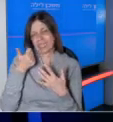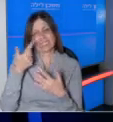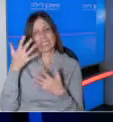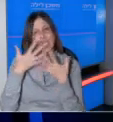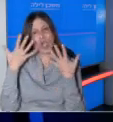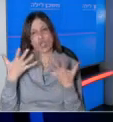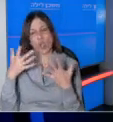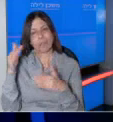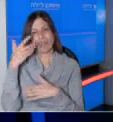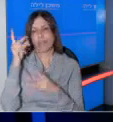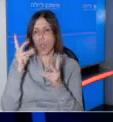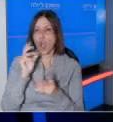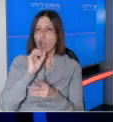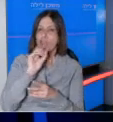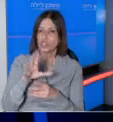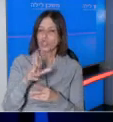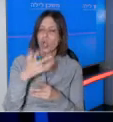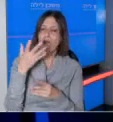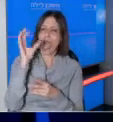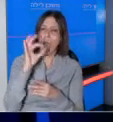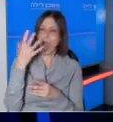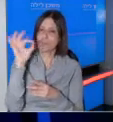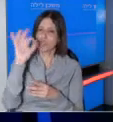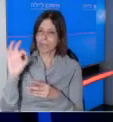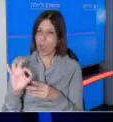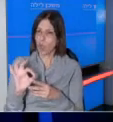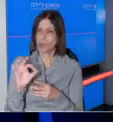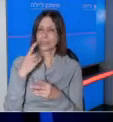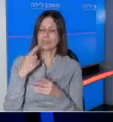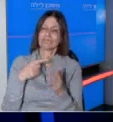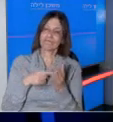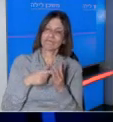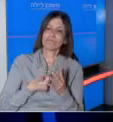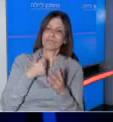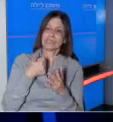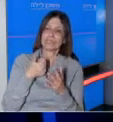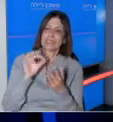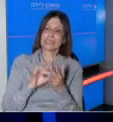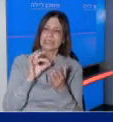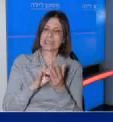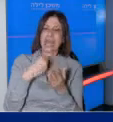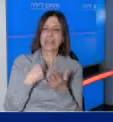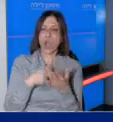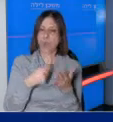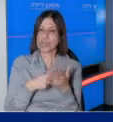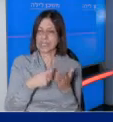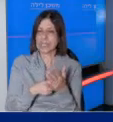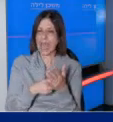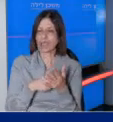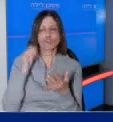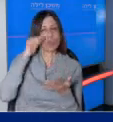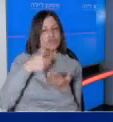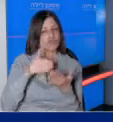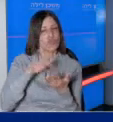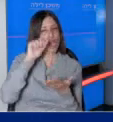לשלוח 50% מהאנשים, כי משרד האוצר ימשיך לשלם להם, תגיד לי מאיפה ישלמו העסקים הפרטיים. לא, זה לא להפסיק לעבוד, אני. אני יודע שזה לא